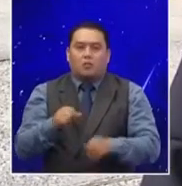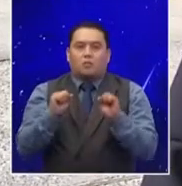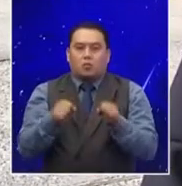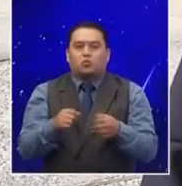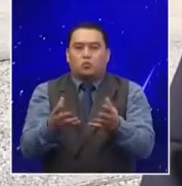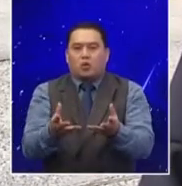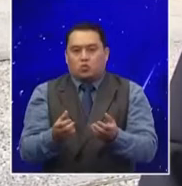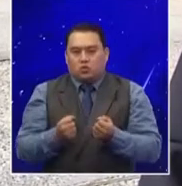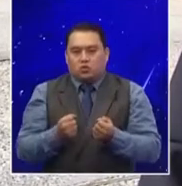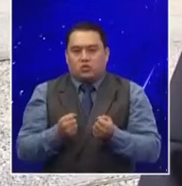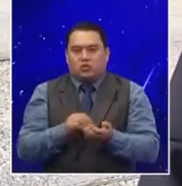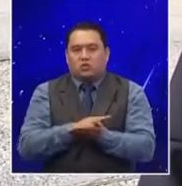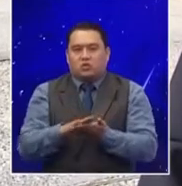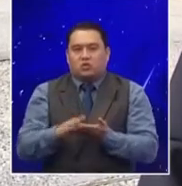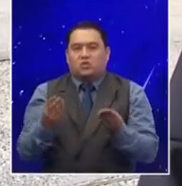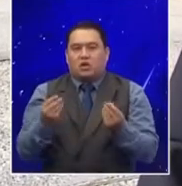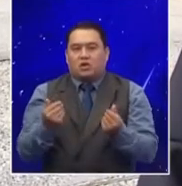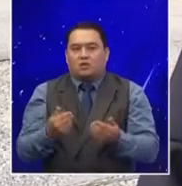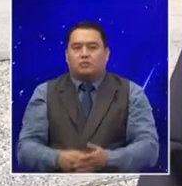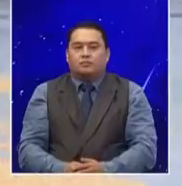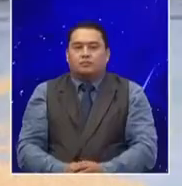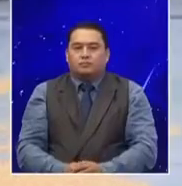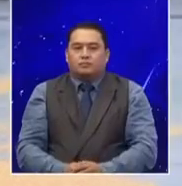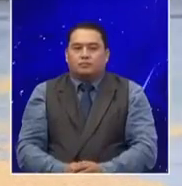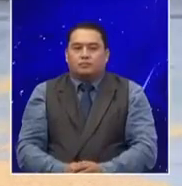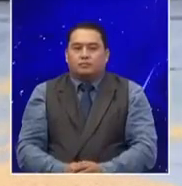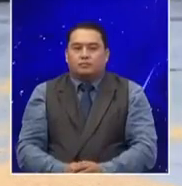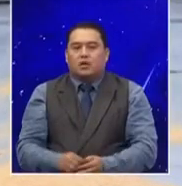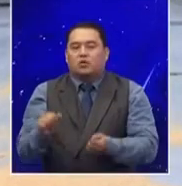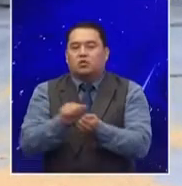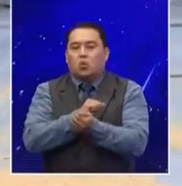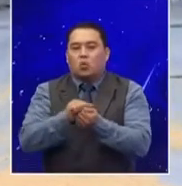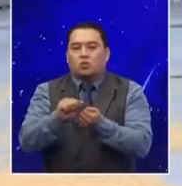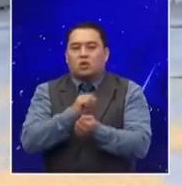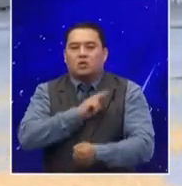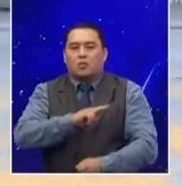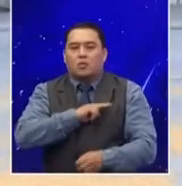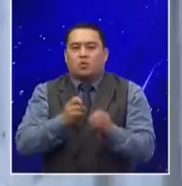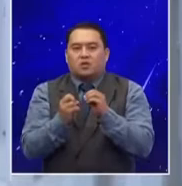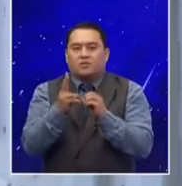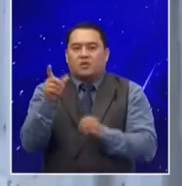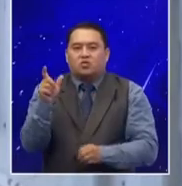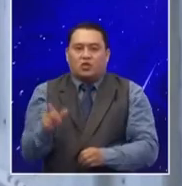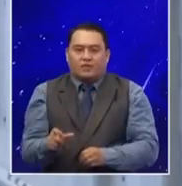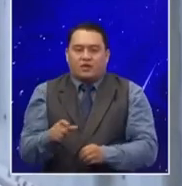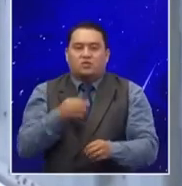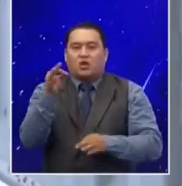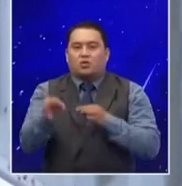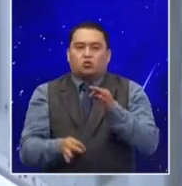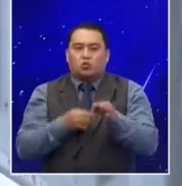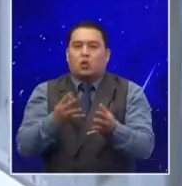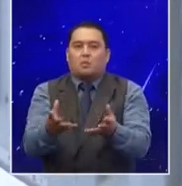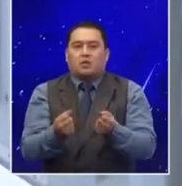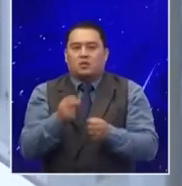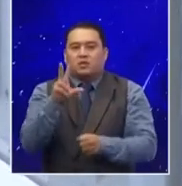получит чистых денег на расчетный счет. На сушильном комплексе работают 12 человек, где за сутки принимают в